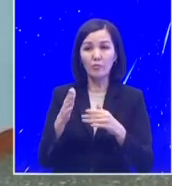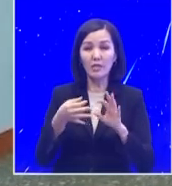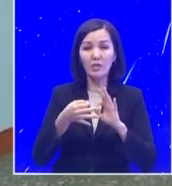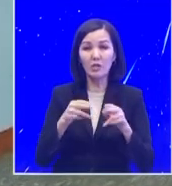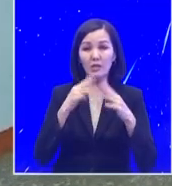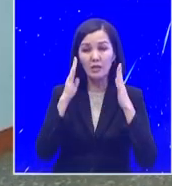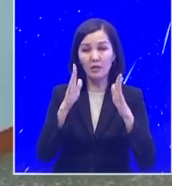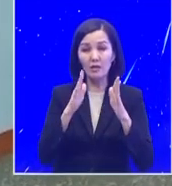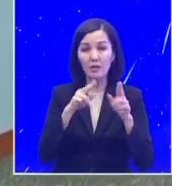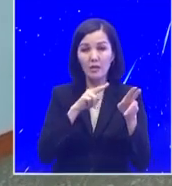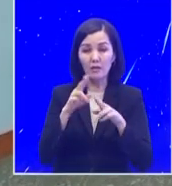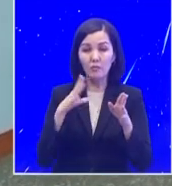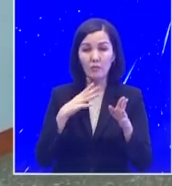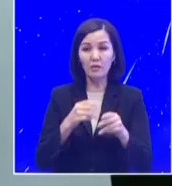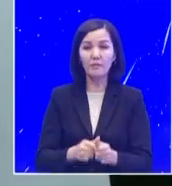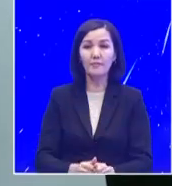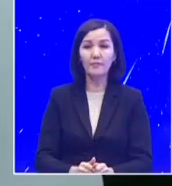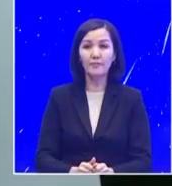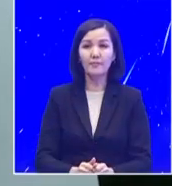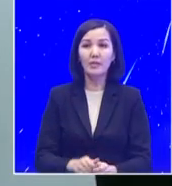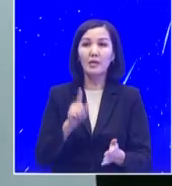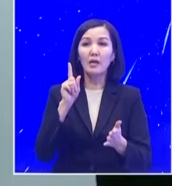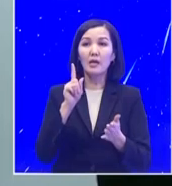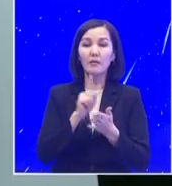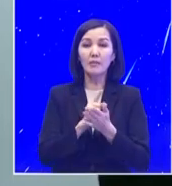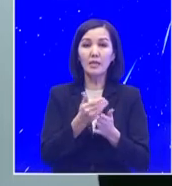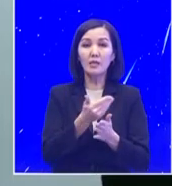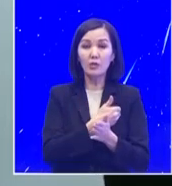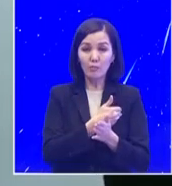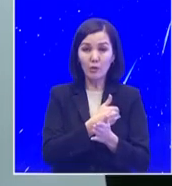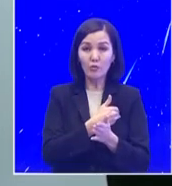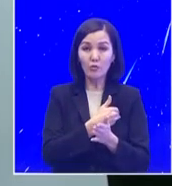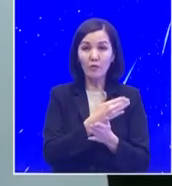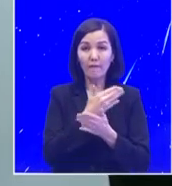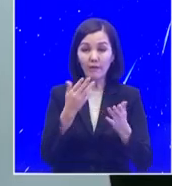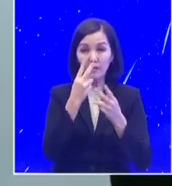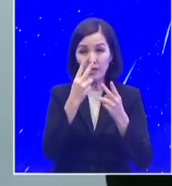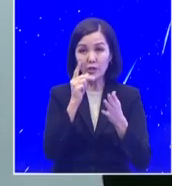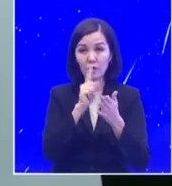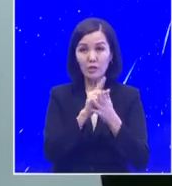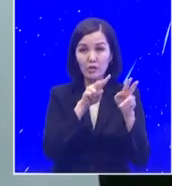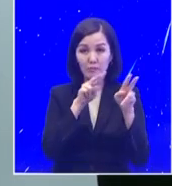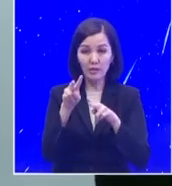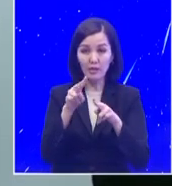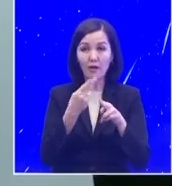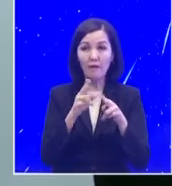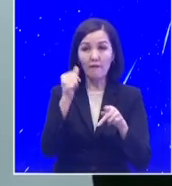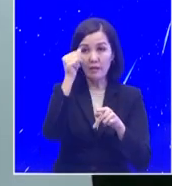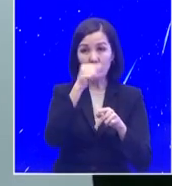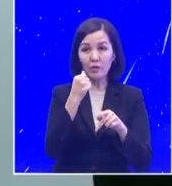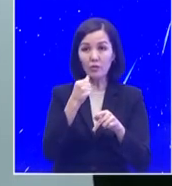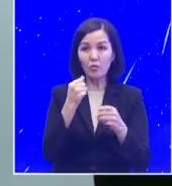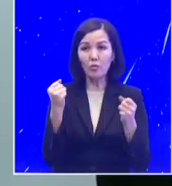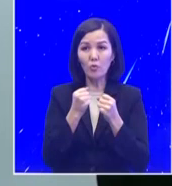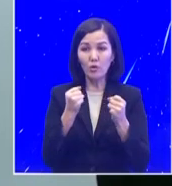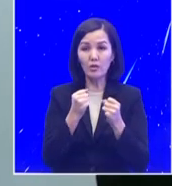к работе учебного заведения. Обязательно за температурным режимом вы должны смотреть. Конечно. В этом году прямо холодно